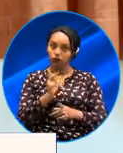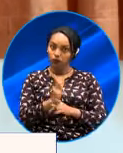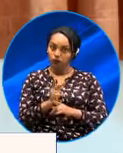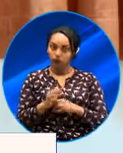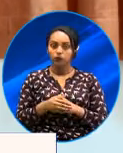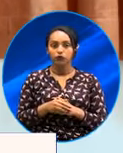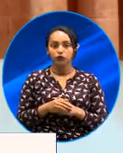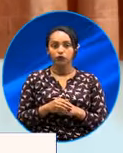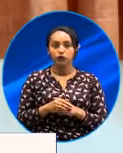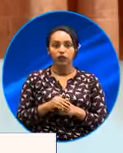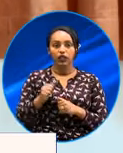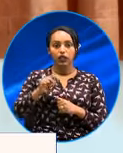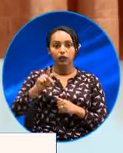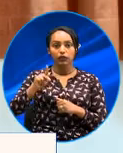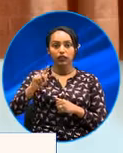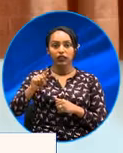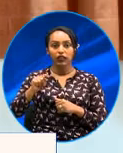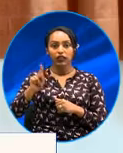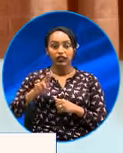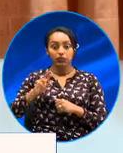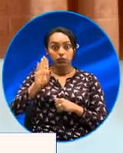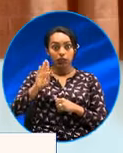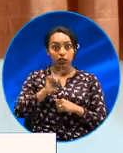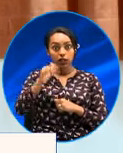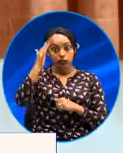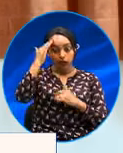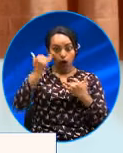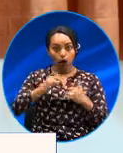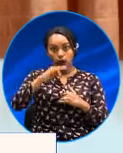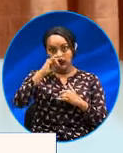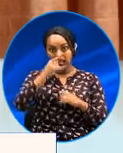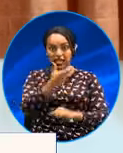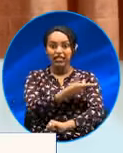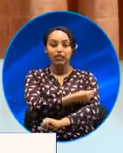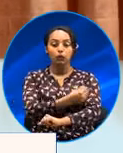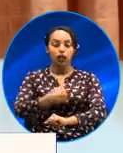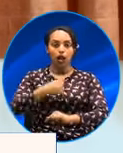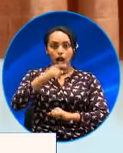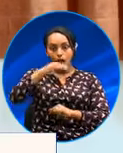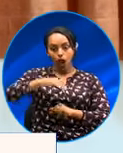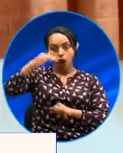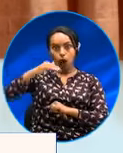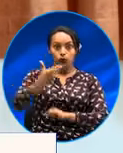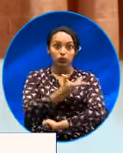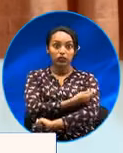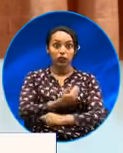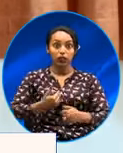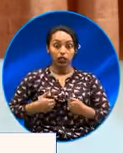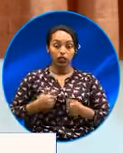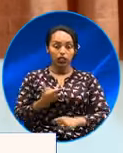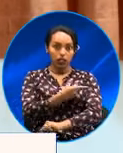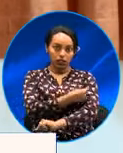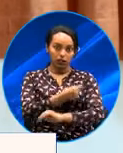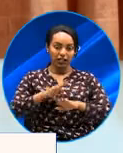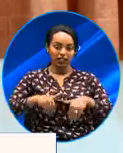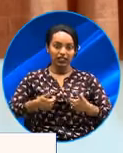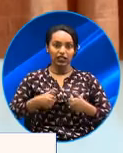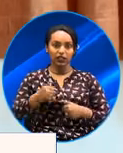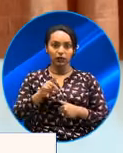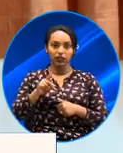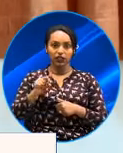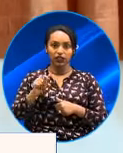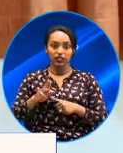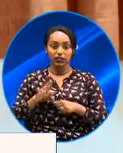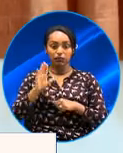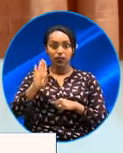መጠበቅ። ሄፓታይተስ ቢ እንደምታውቁት አሁን ለህጻናት ክትባት አለ፣ ለአዋቂዎችም ክትባት አለ። ክትባት ይሰጣል። ሄፓታይተስ